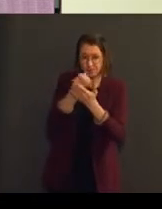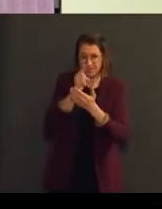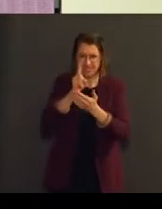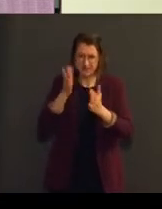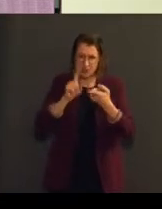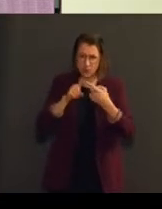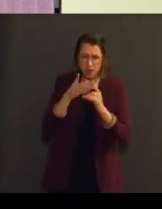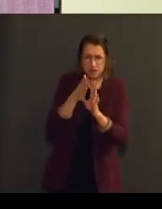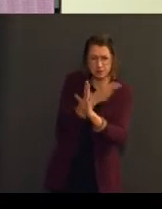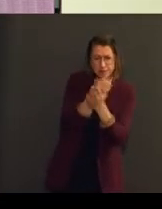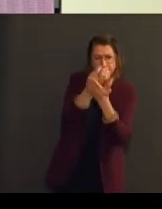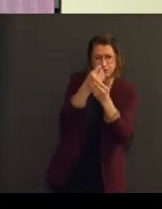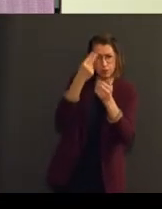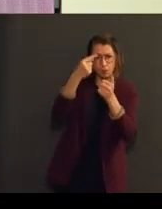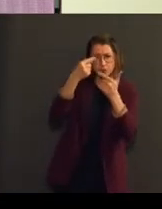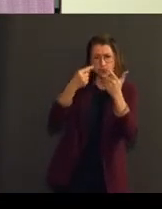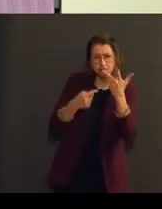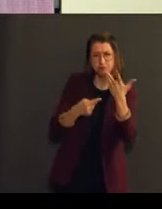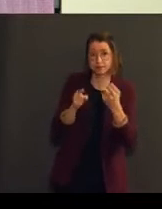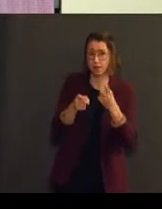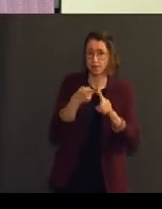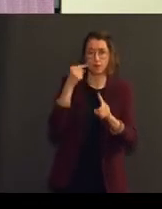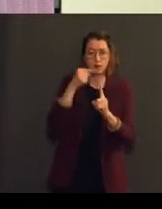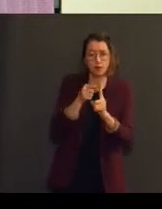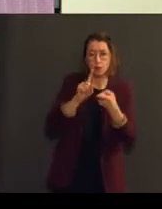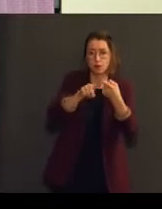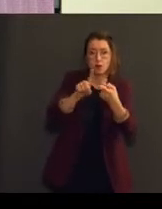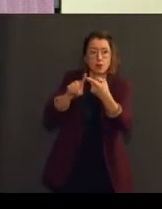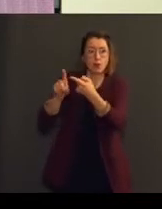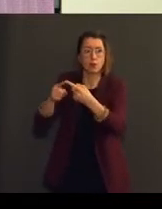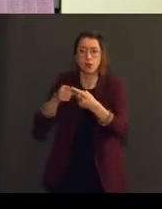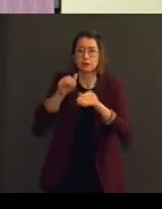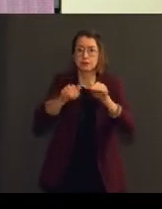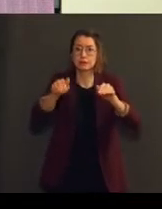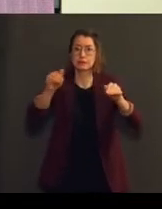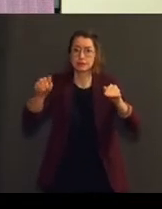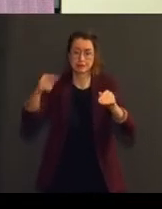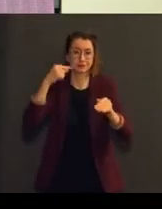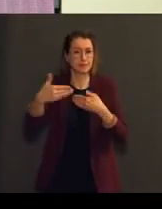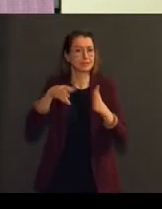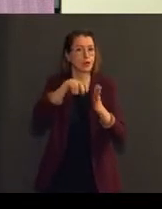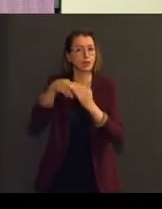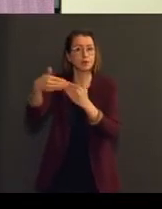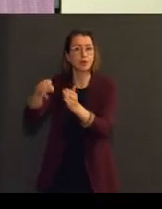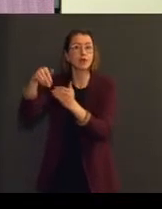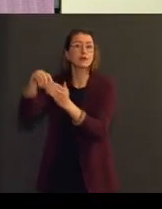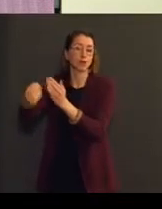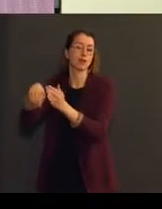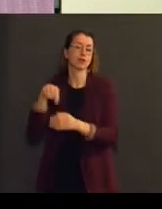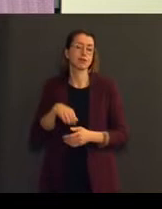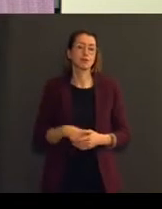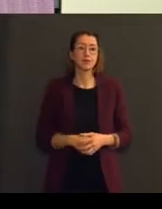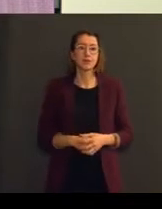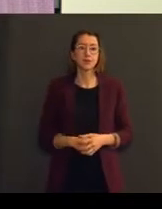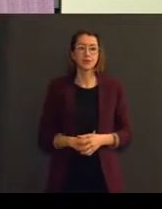puisse faire un tracing et qu'on puisse donner des recommandations de quarantaine aux personnes que vous avez rencontrées. Alors, on a parlé